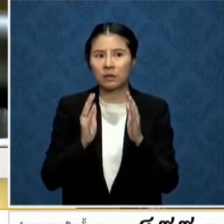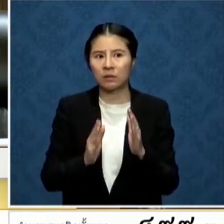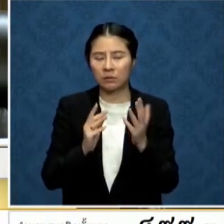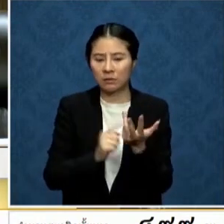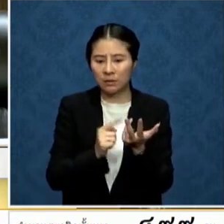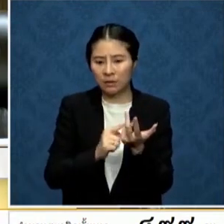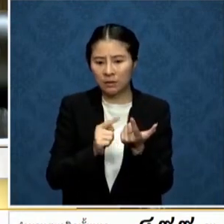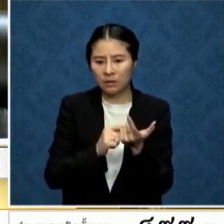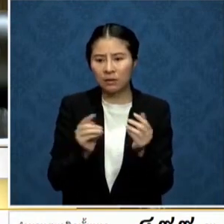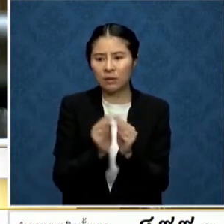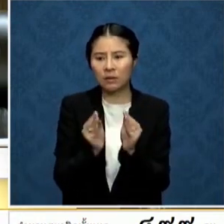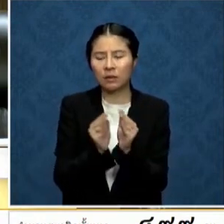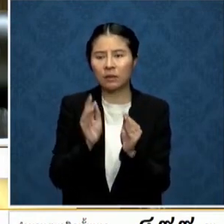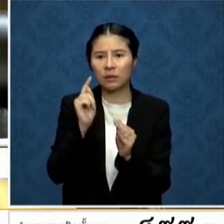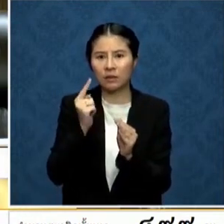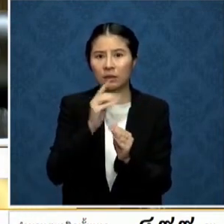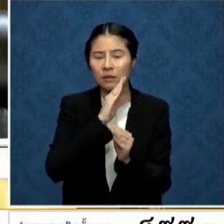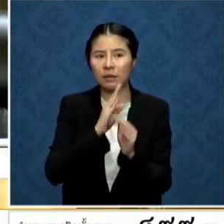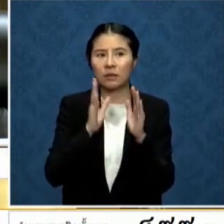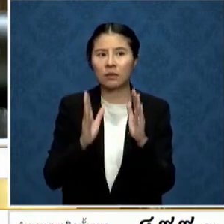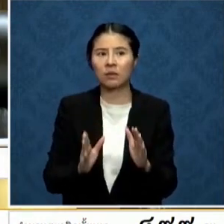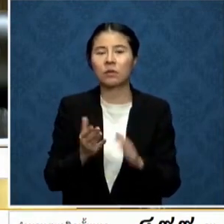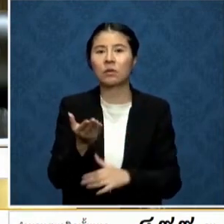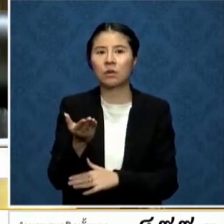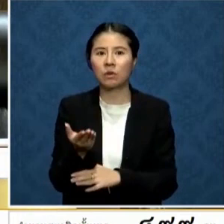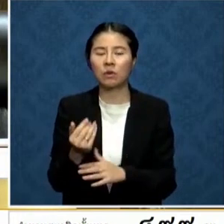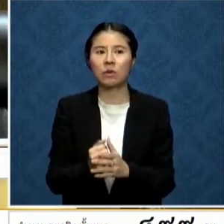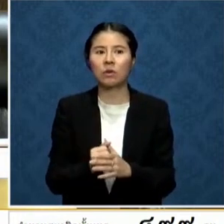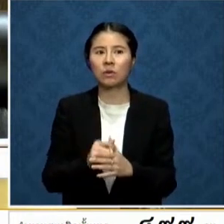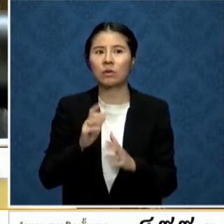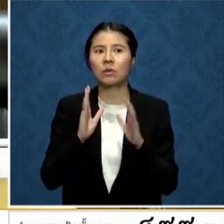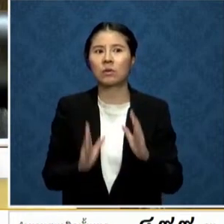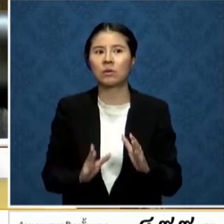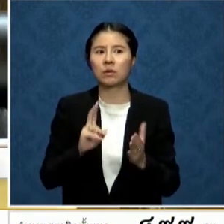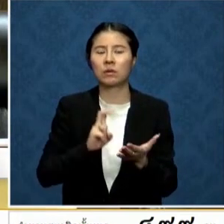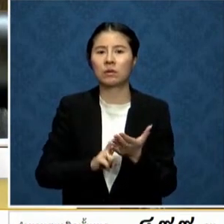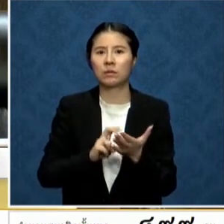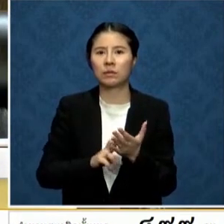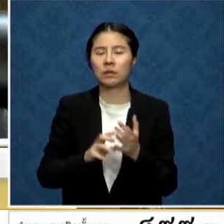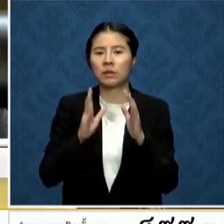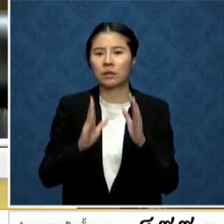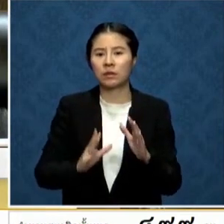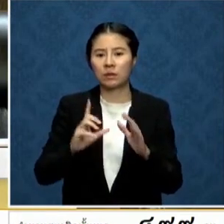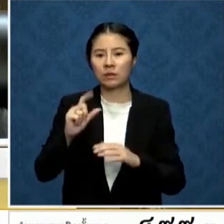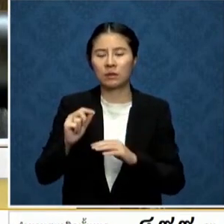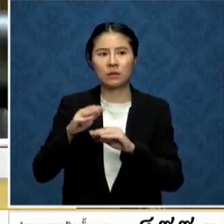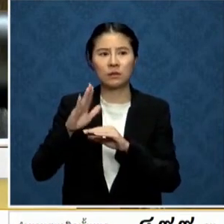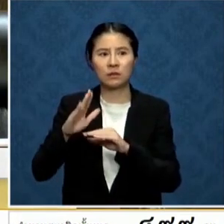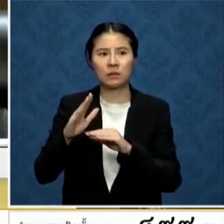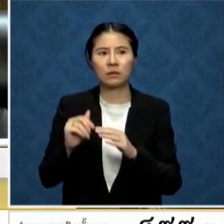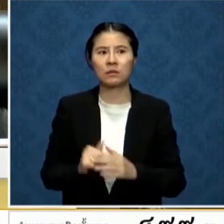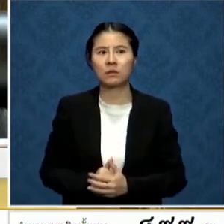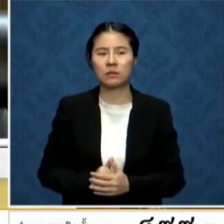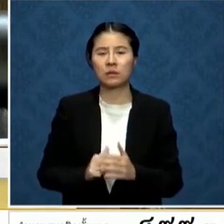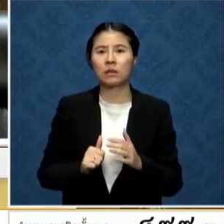ใหม่เมื่อมีสมาชิกร้องขอและมีผู้รับรองไม่น้อยกว่า 20คน